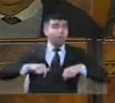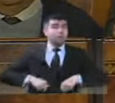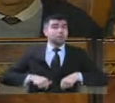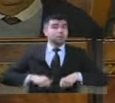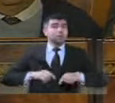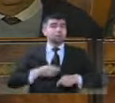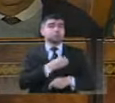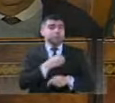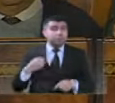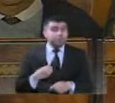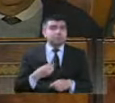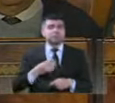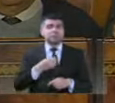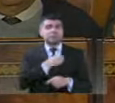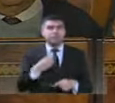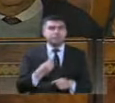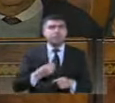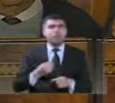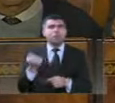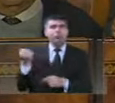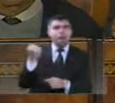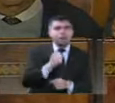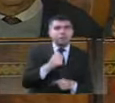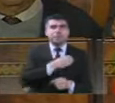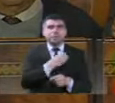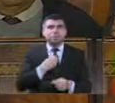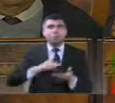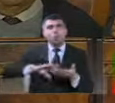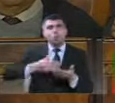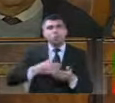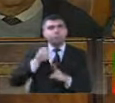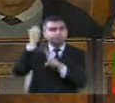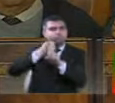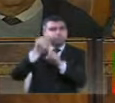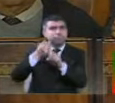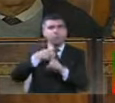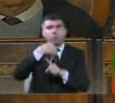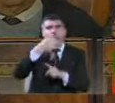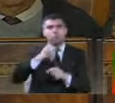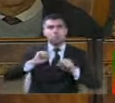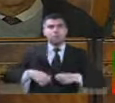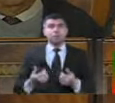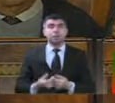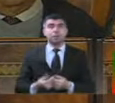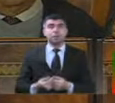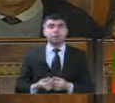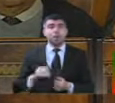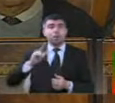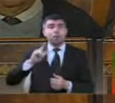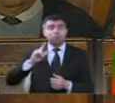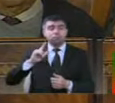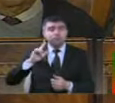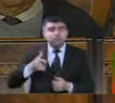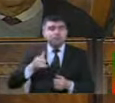والاطر ديالها، اطباء ممرضين واداريين، بالمقابل تدني كبير يوم بعد يوم للخدمات الصحيه على الصعيد